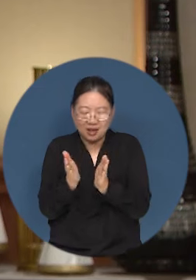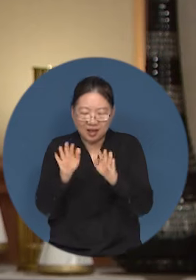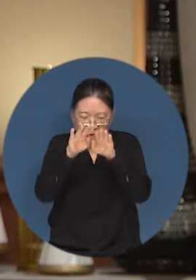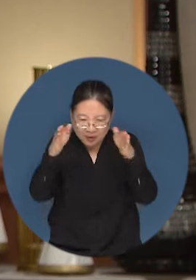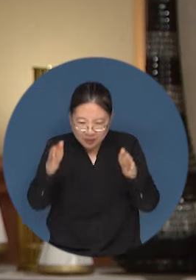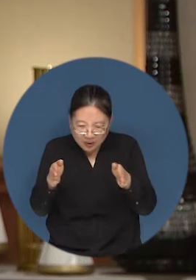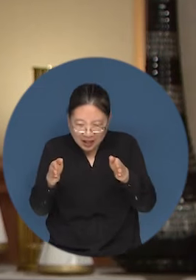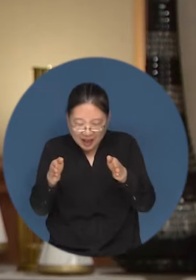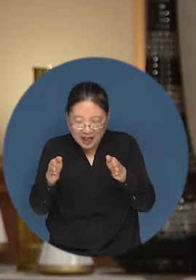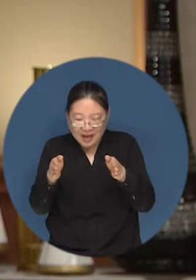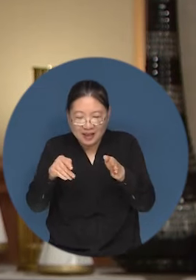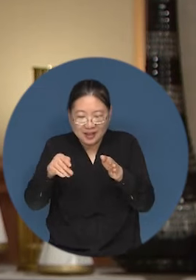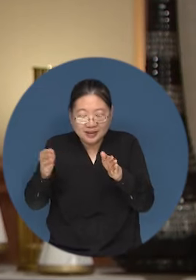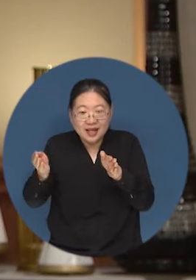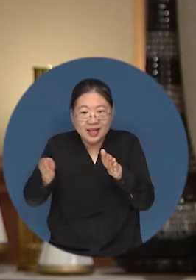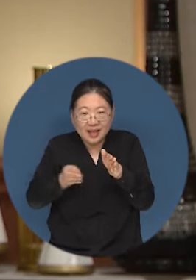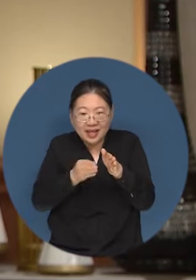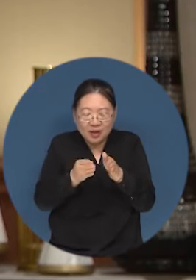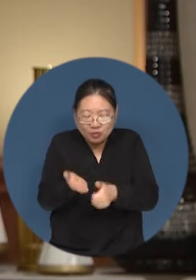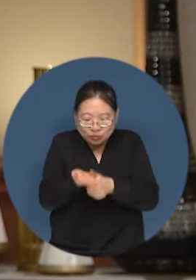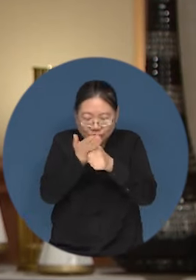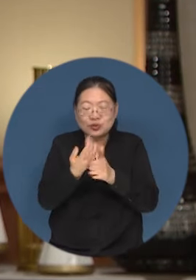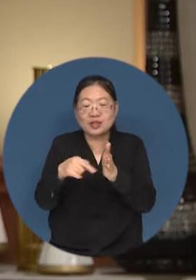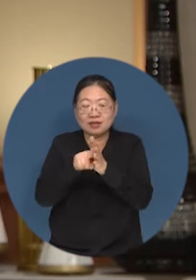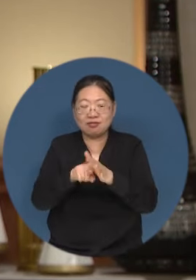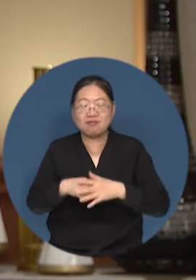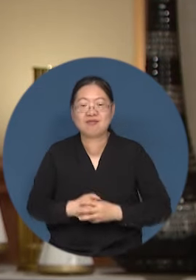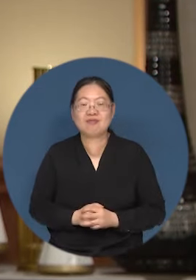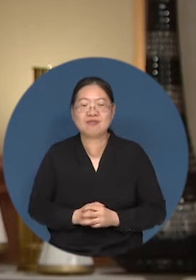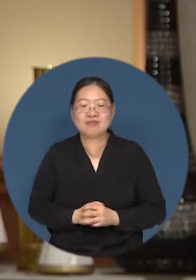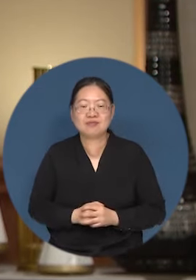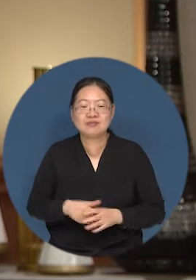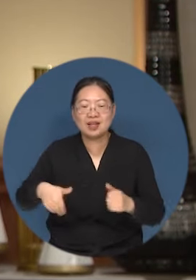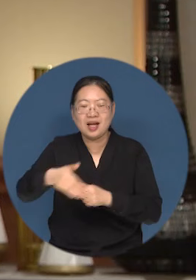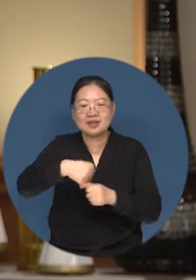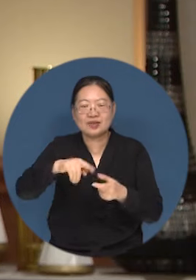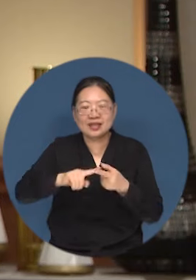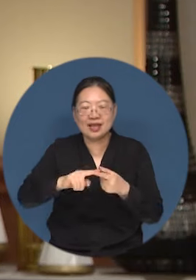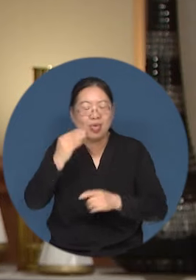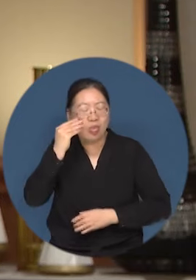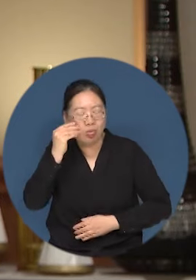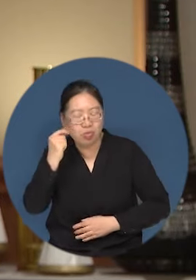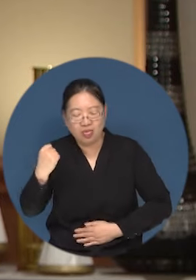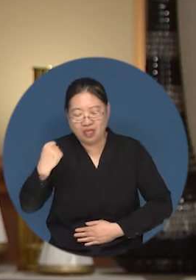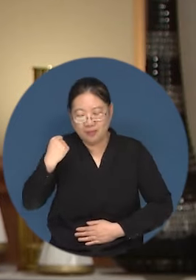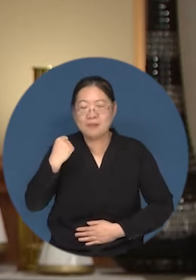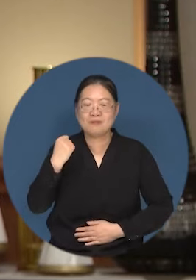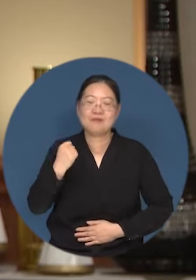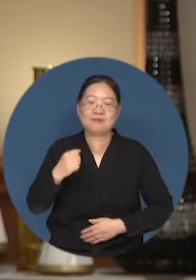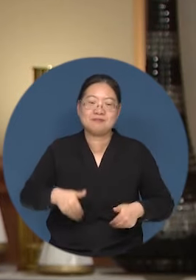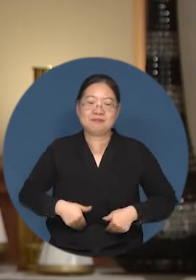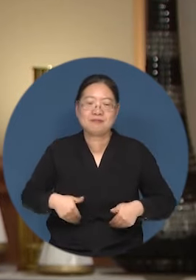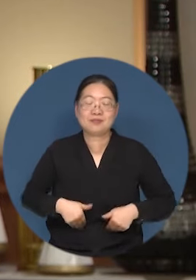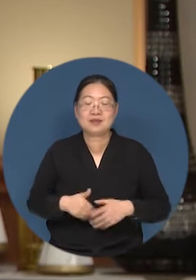사육을 하려면 그런 환경에 대한 내성도 있어야 되겠죠. 네, 뛰어나야